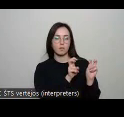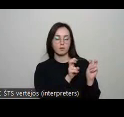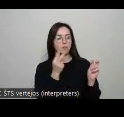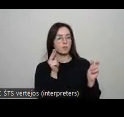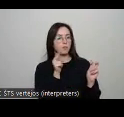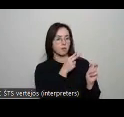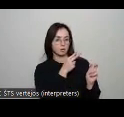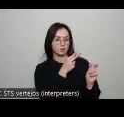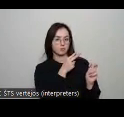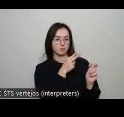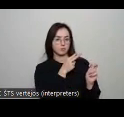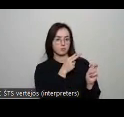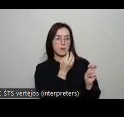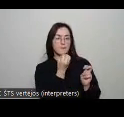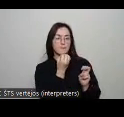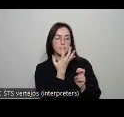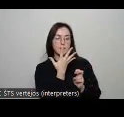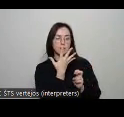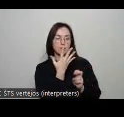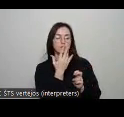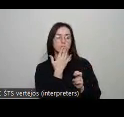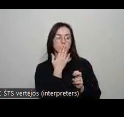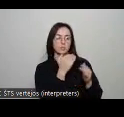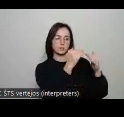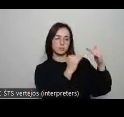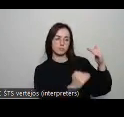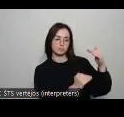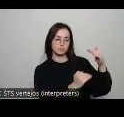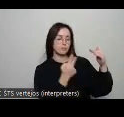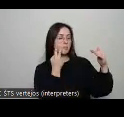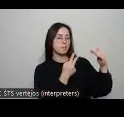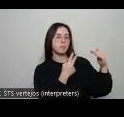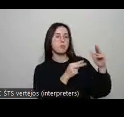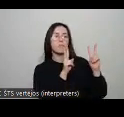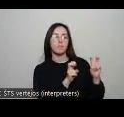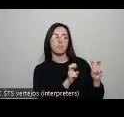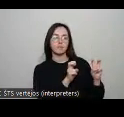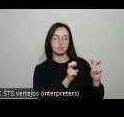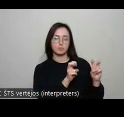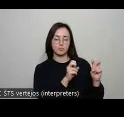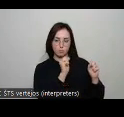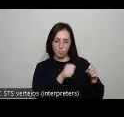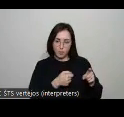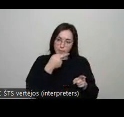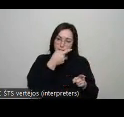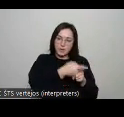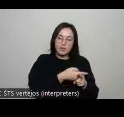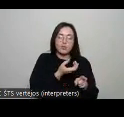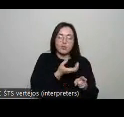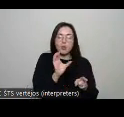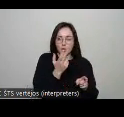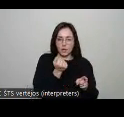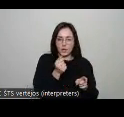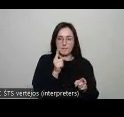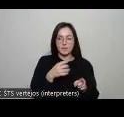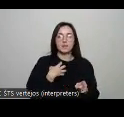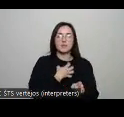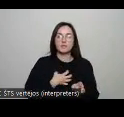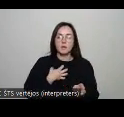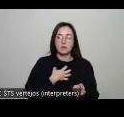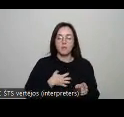po 15 punktų. Ir be abejo, jūs galėtumėte turbūt pridurti ir daugiau, bet čia svarbiausia yra